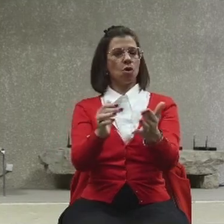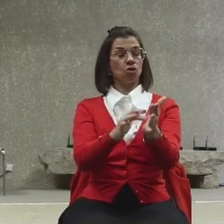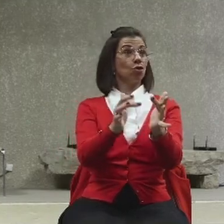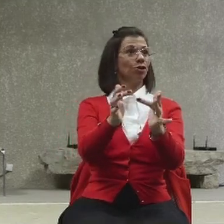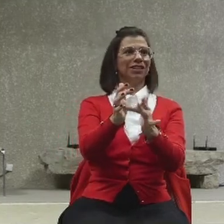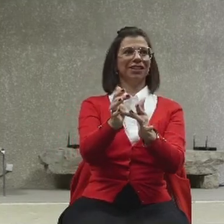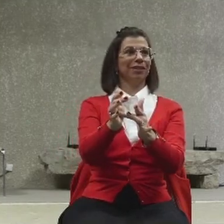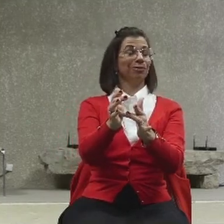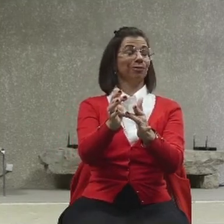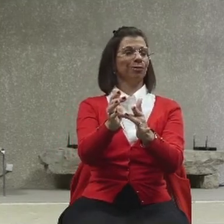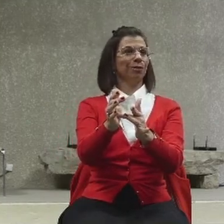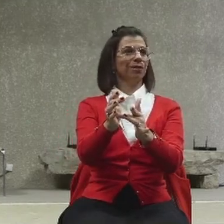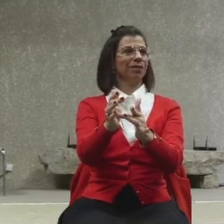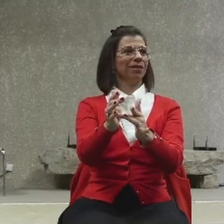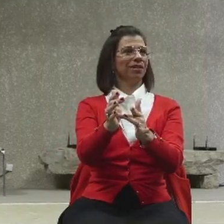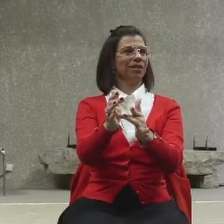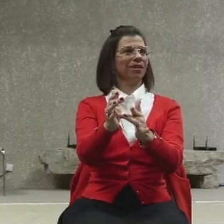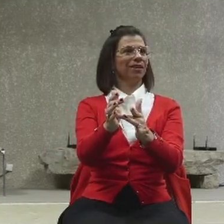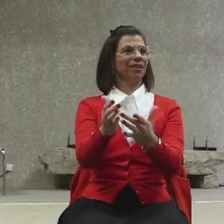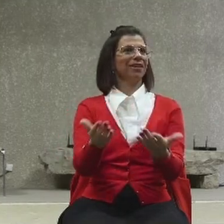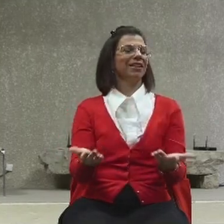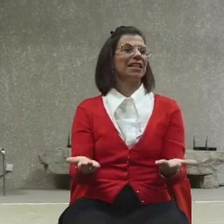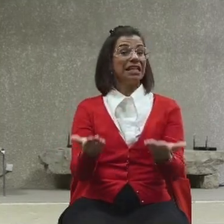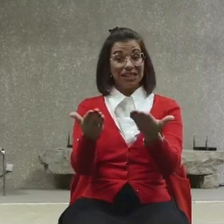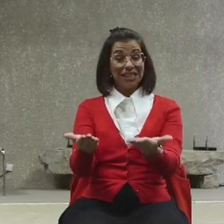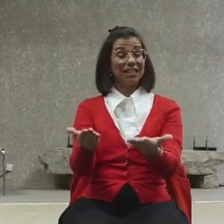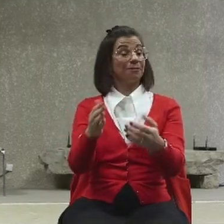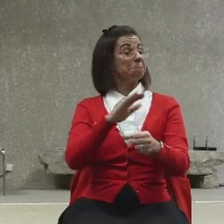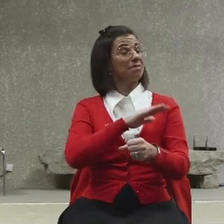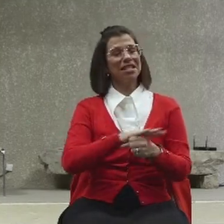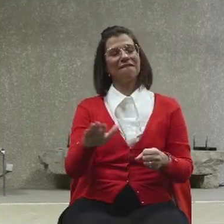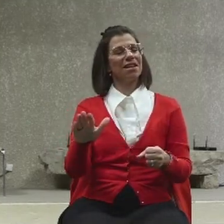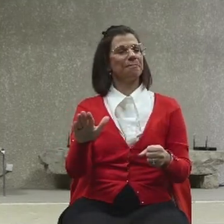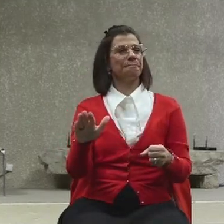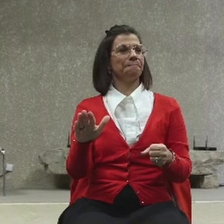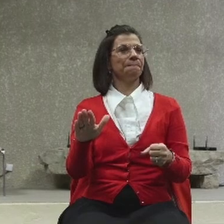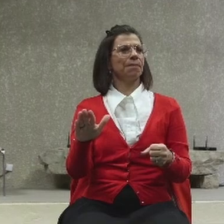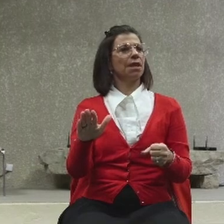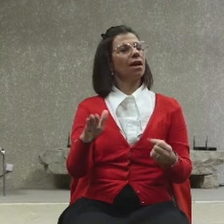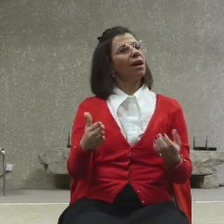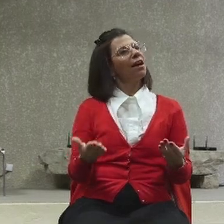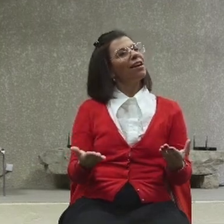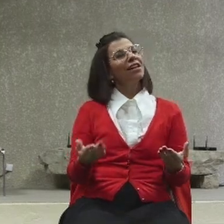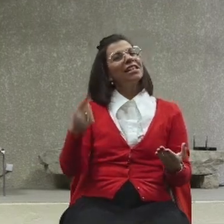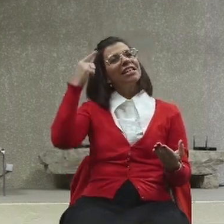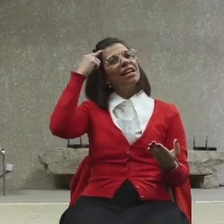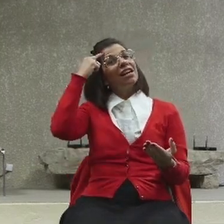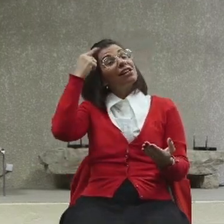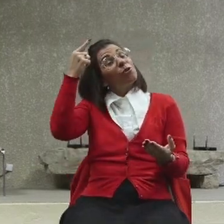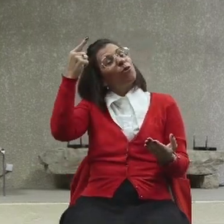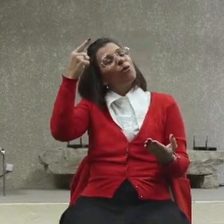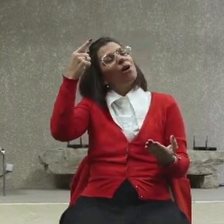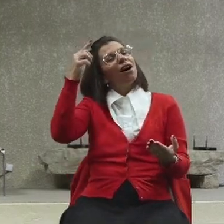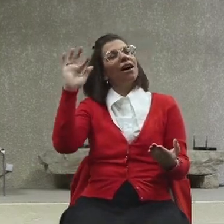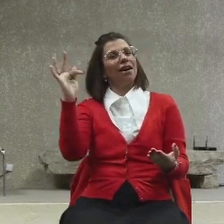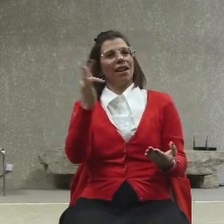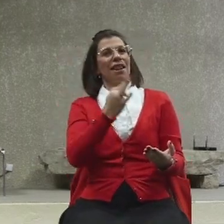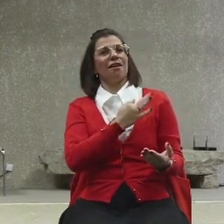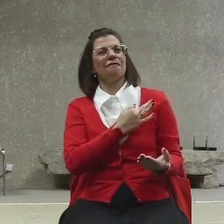c'est inatteignable, que c'est inaccessible. En réalité, mourir à nous-mêmes, c'est